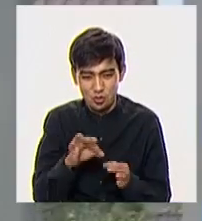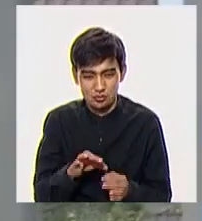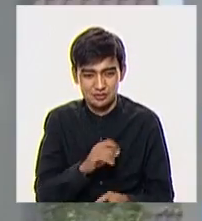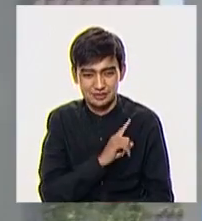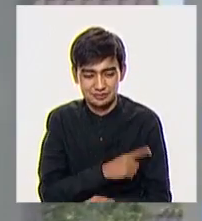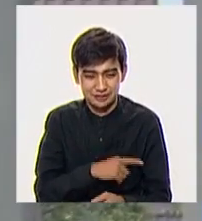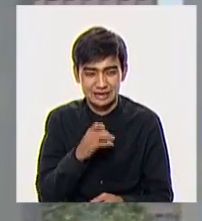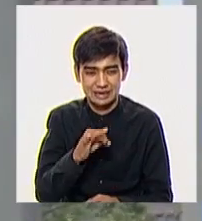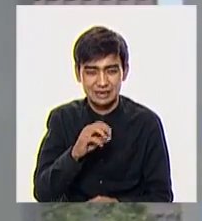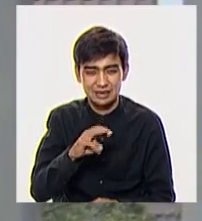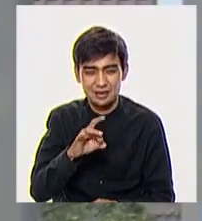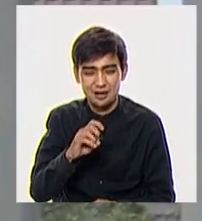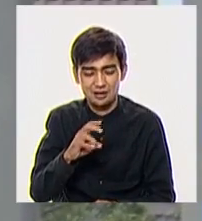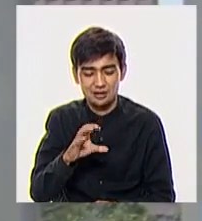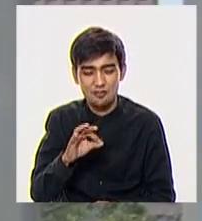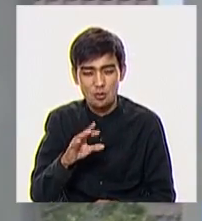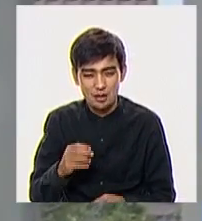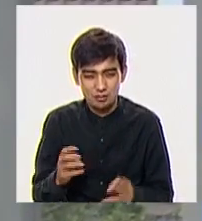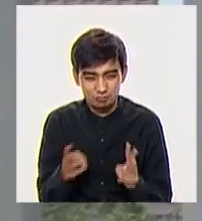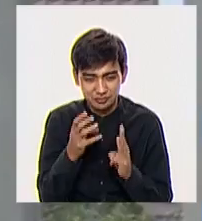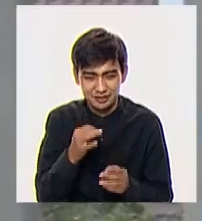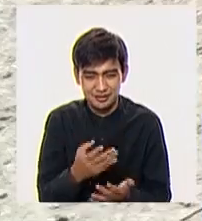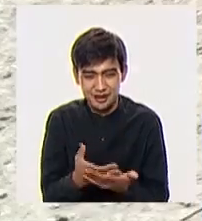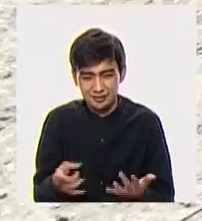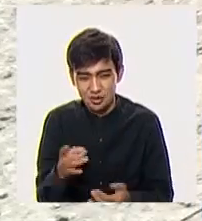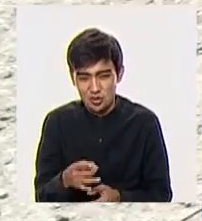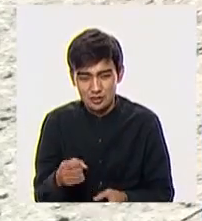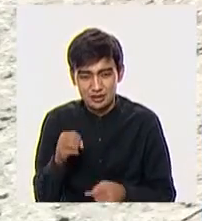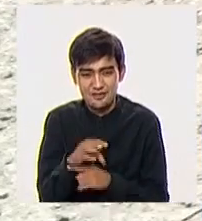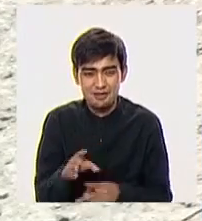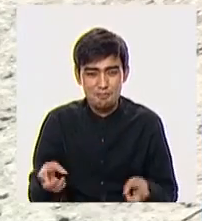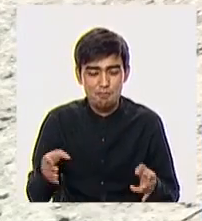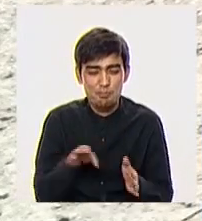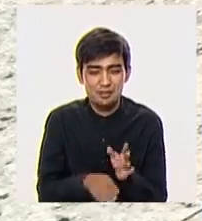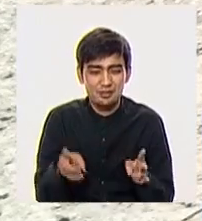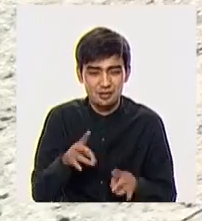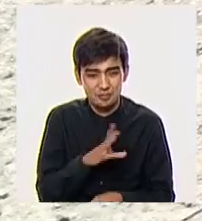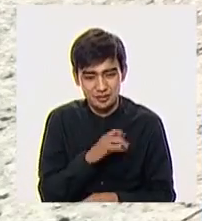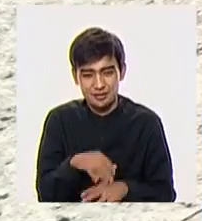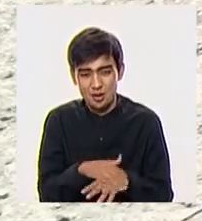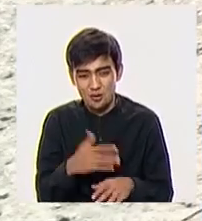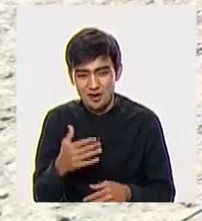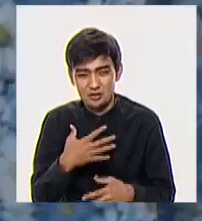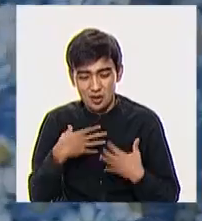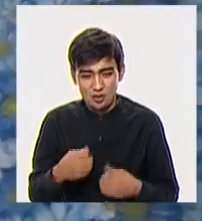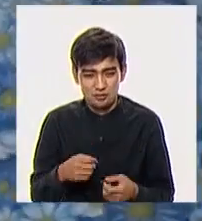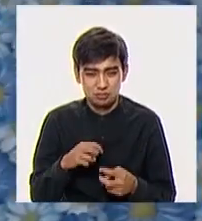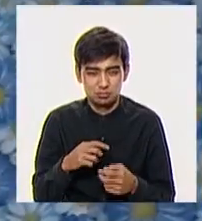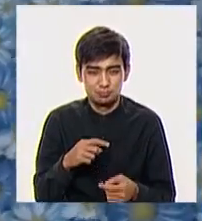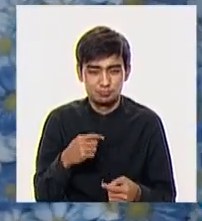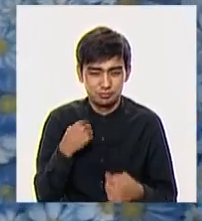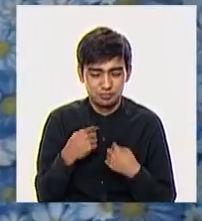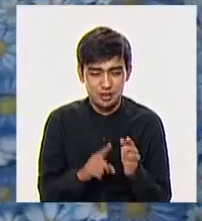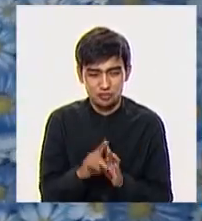түсіп, трансформаторлар өртеніп, өңірдегі біраз ықшамаудандар жарықсыз қалған. Аптап ыстықтан халықтың денсаулығы да нашарлап, ауруханаға